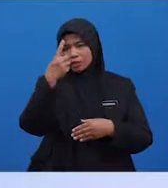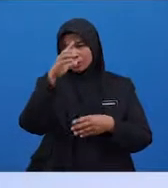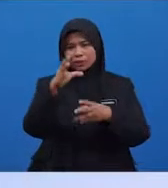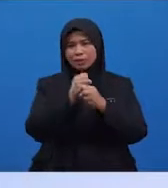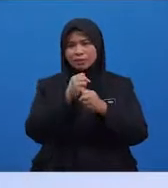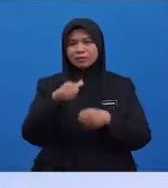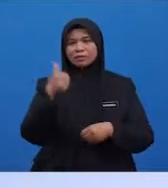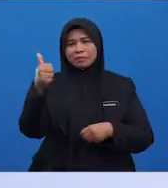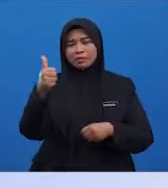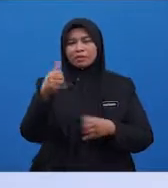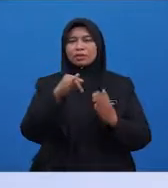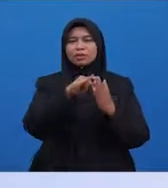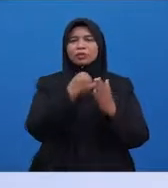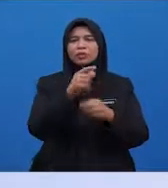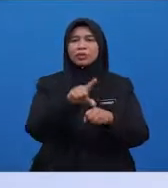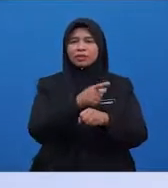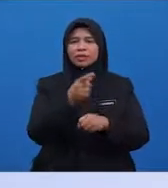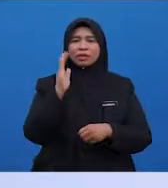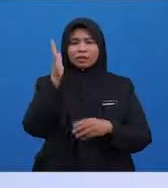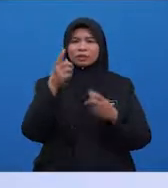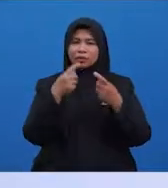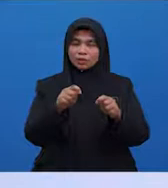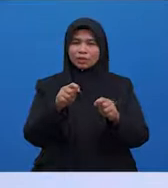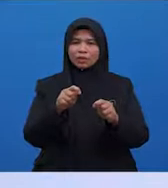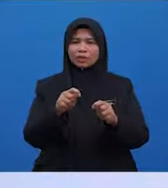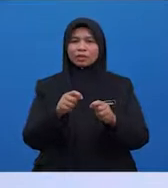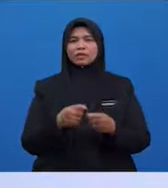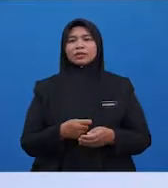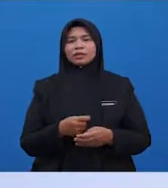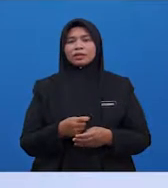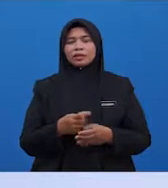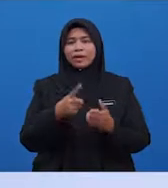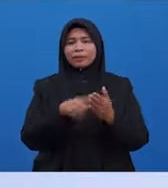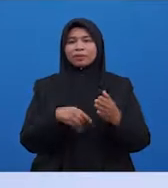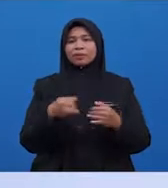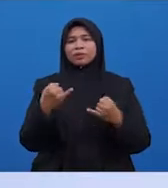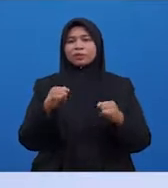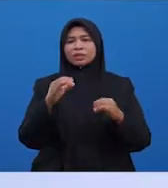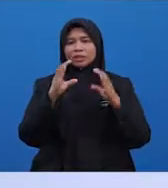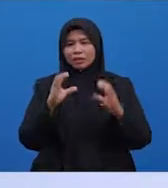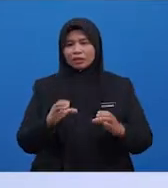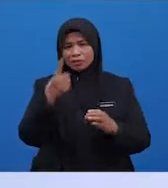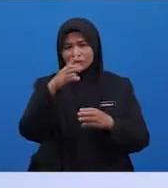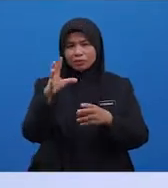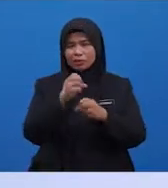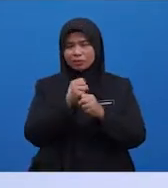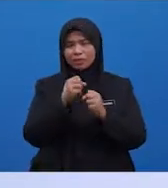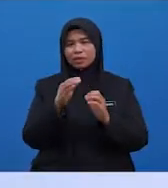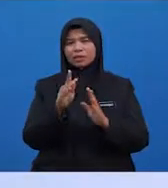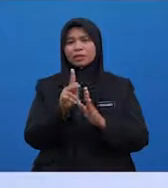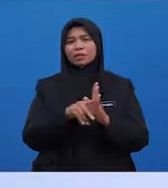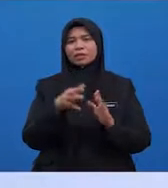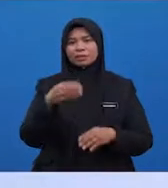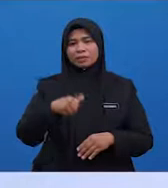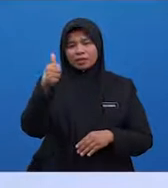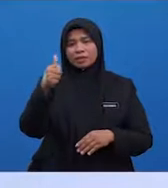kemenangan, jurulatih akan cuba menjustifikasikan apa jua cara untuk mencapai